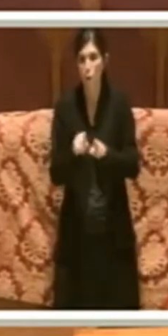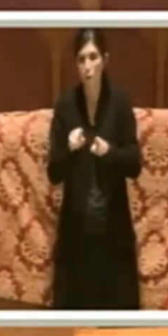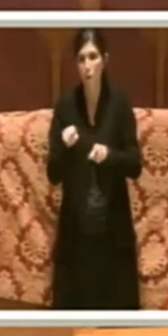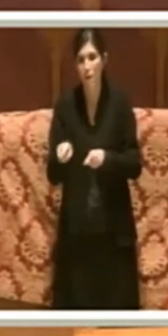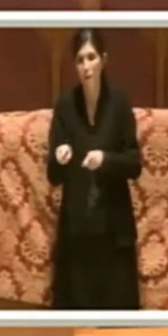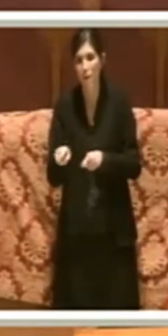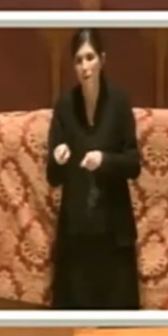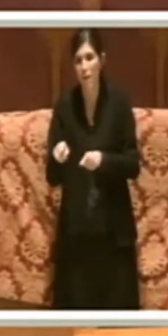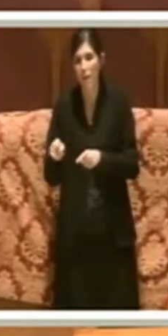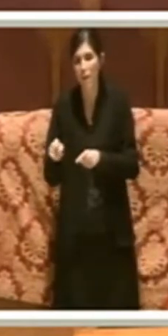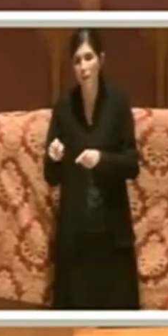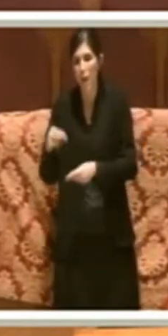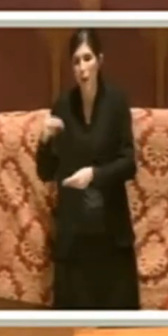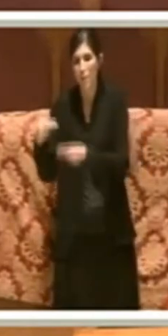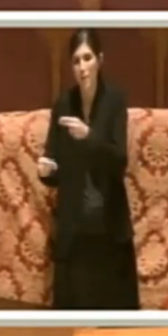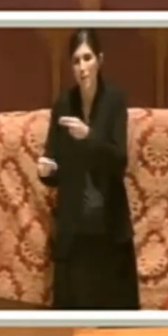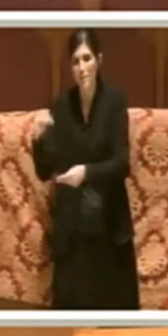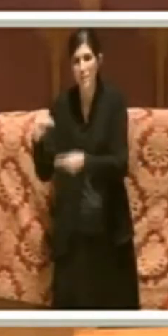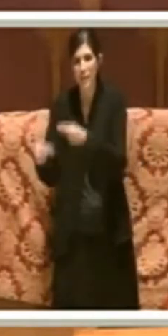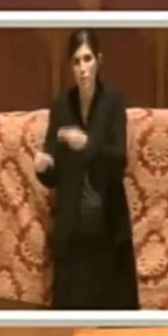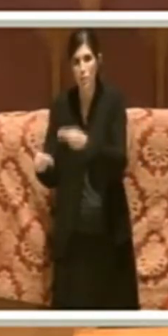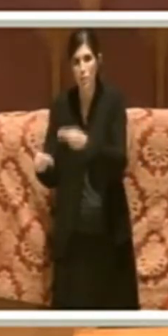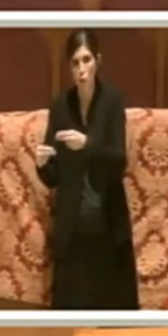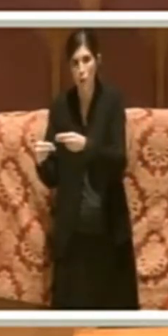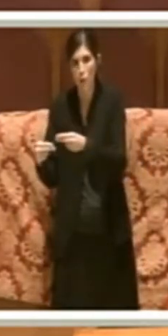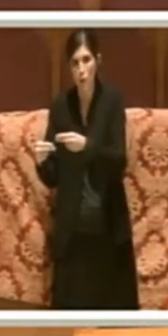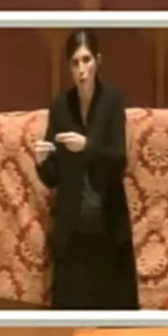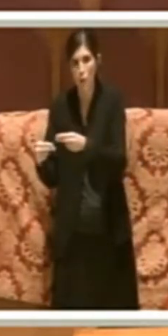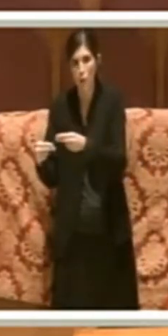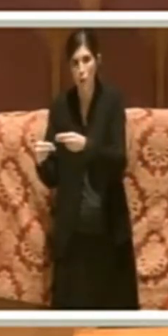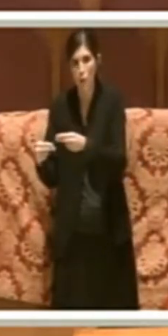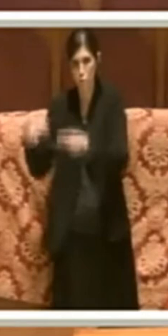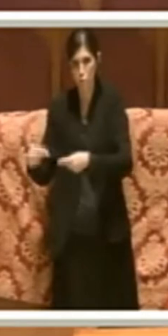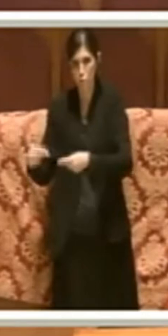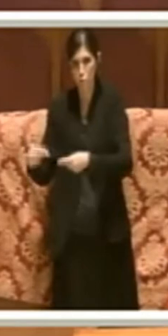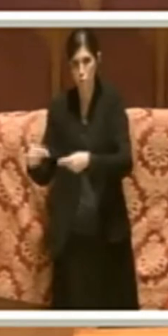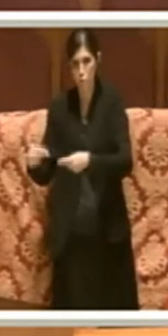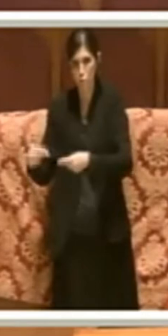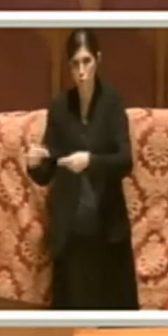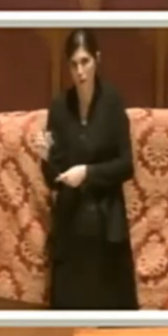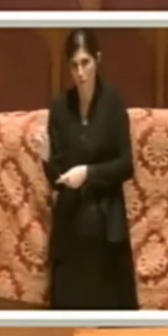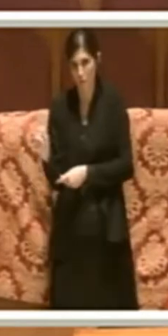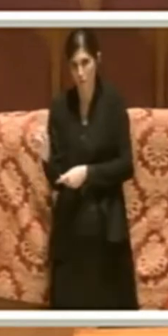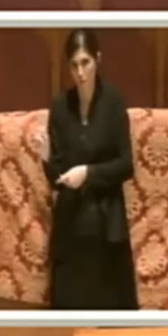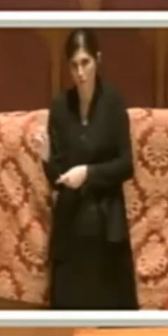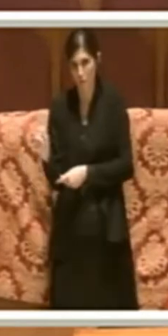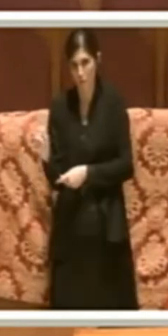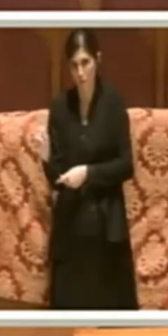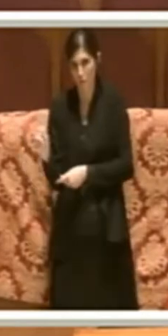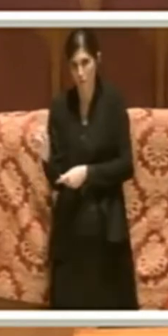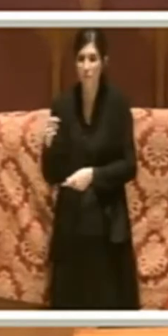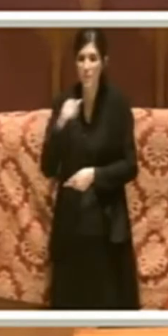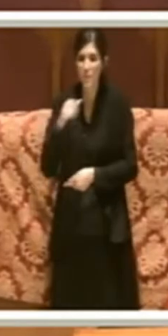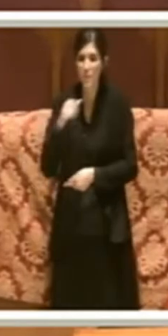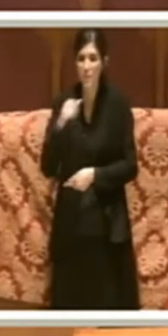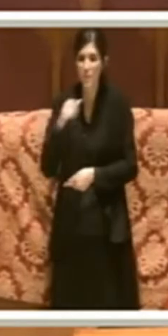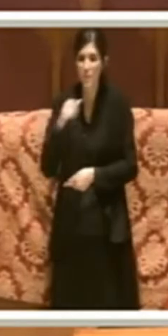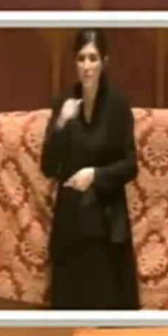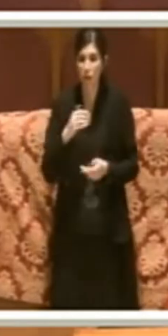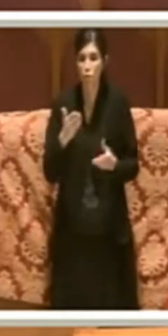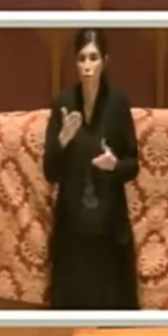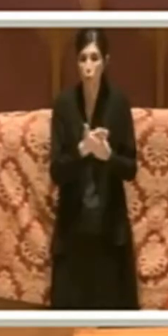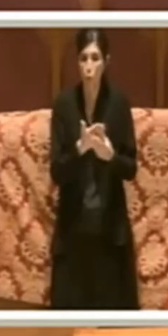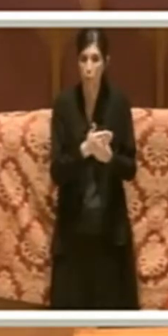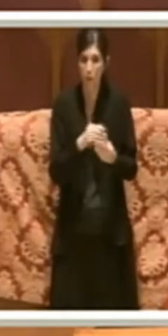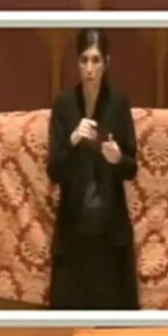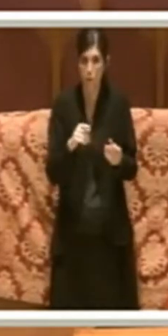un'amministrazione, assolutamente no. Occorre che spostiamo il tiro rispetto al valore di questo documento. Documento che fino a